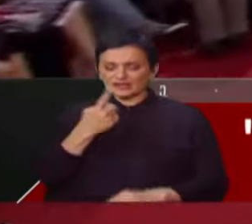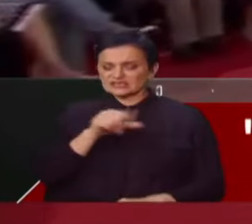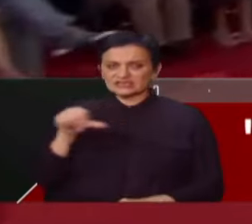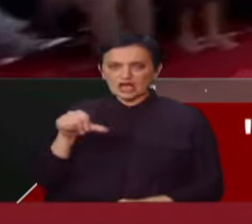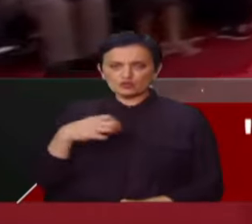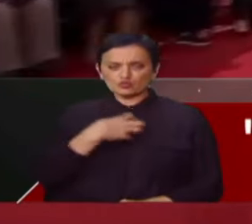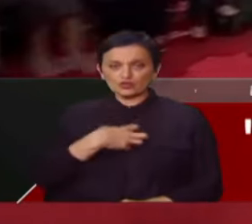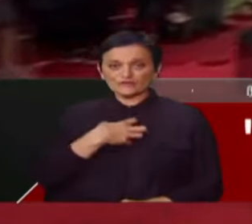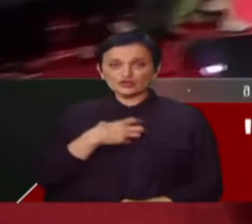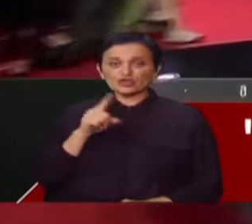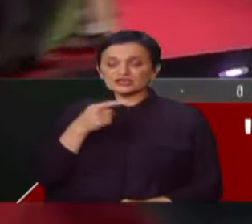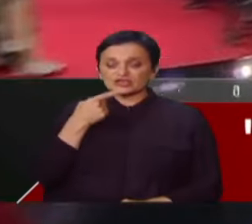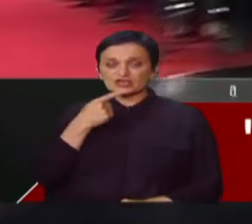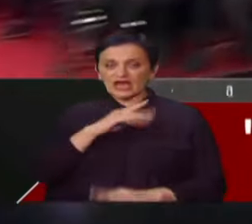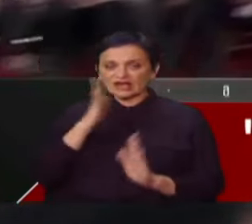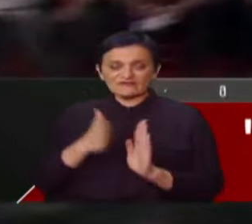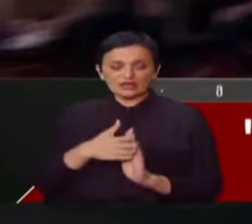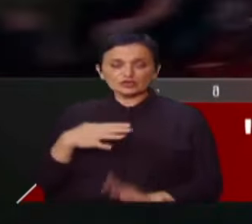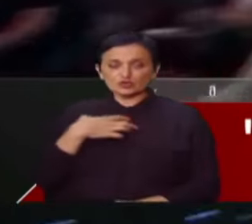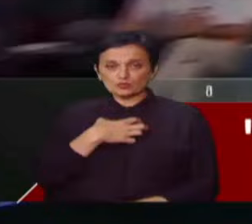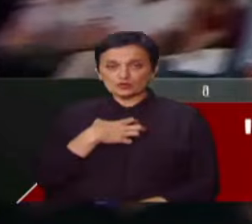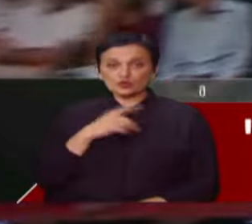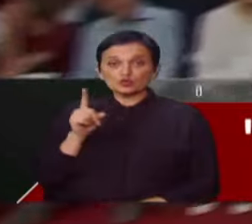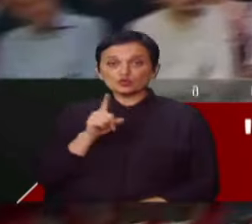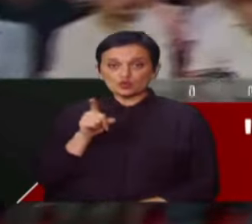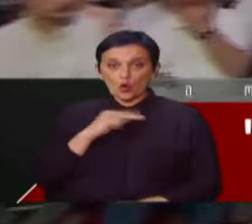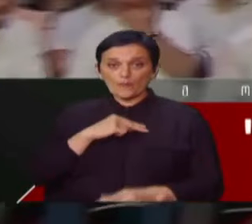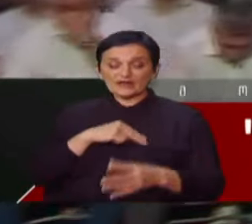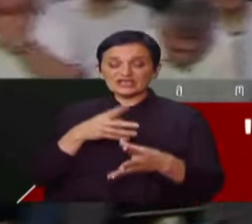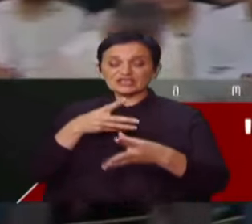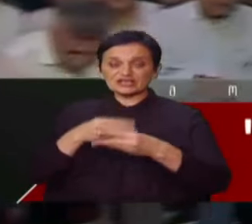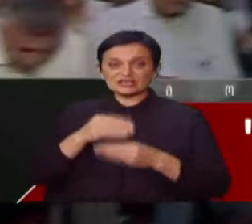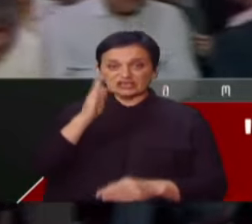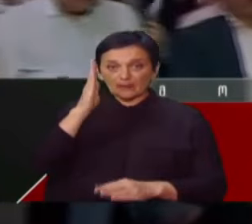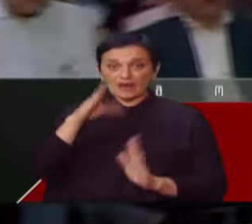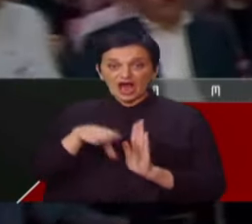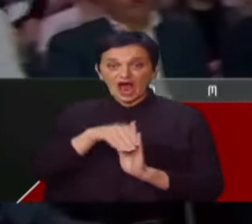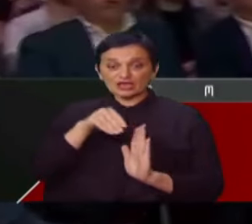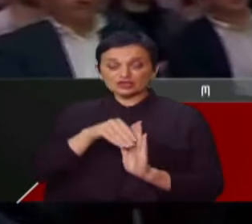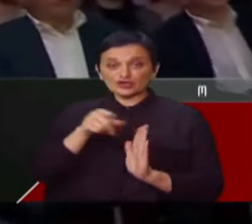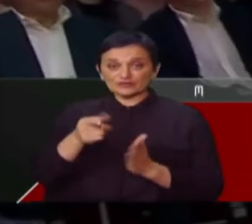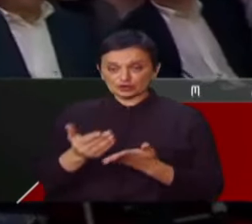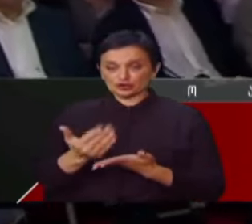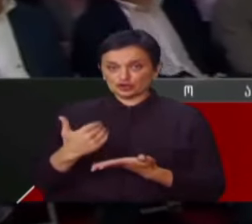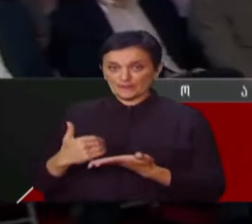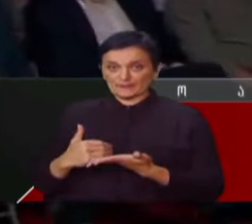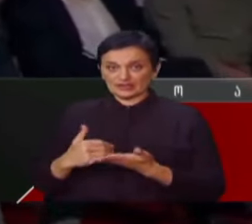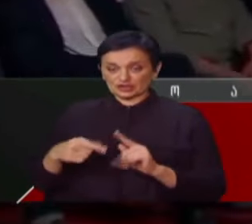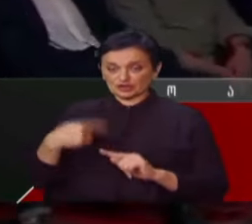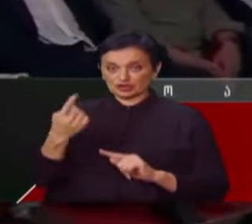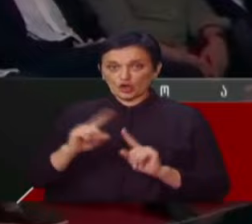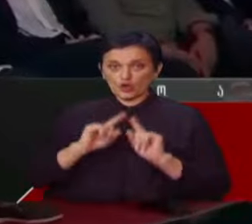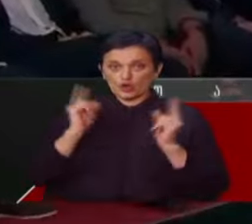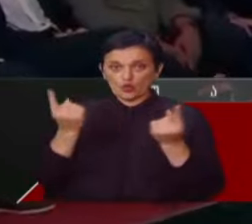და მნიშვნელოვანი რამ, ყველაზე მნიშვნელოვანი, რომ ისინი ითანამშრომლებენ არჩევნების შემდეგ